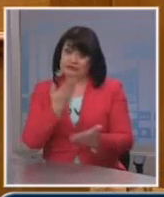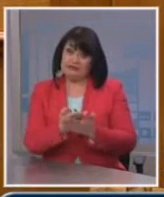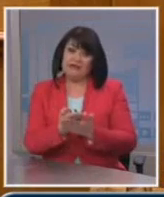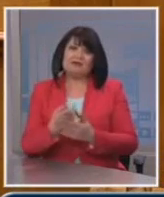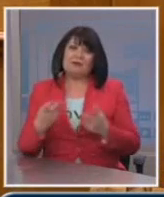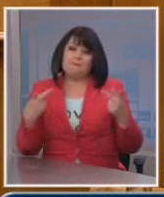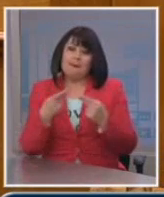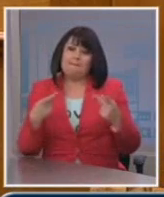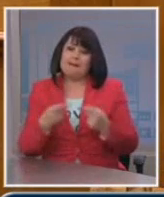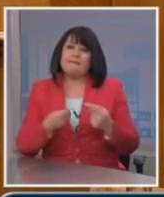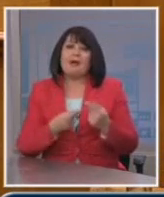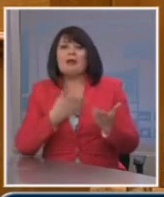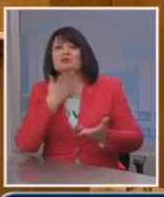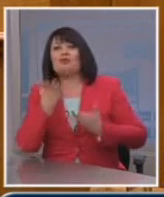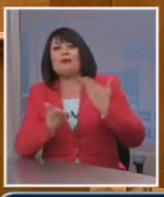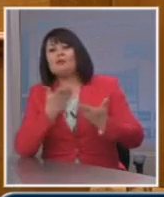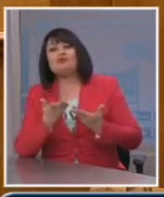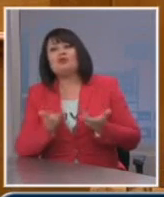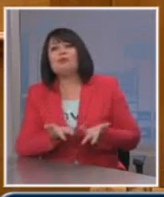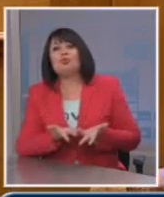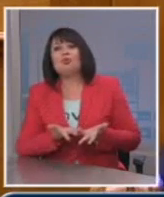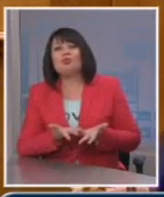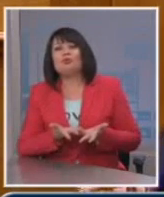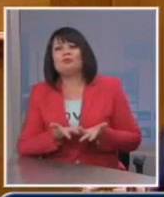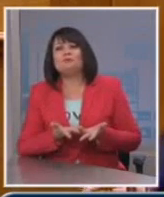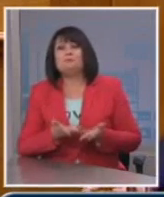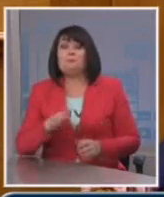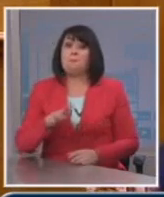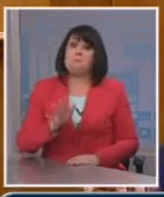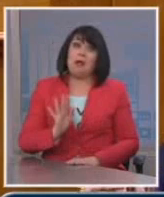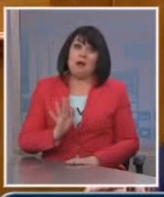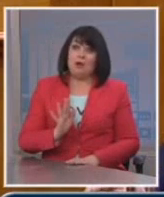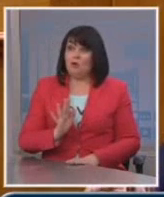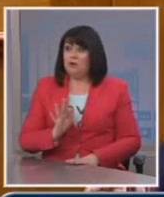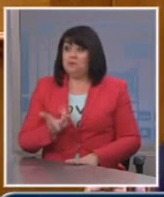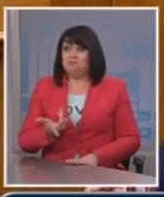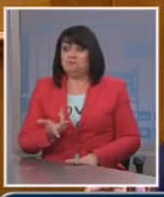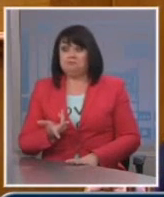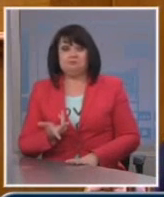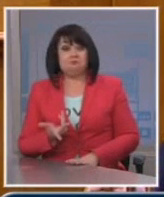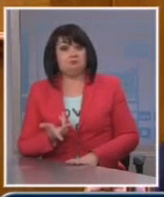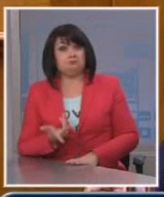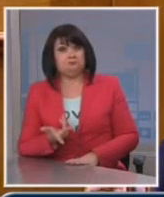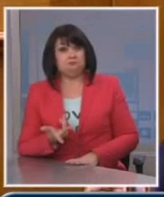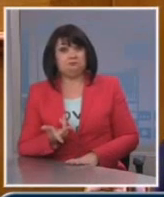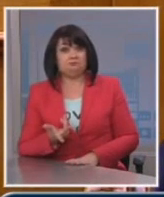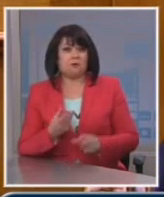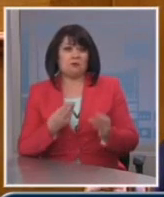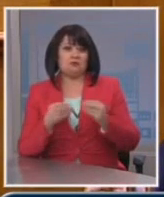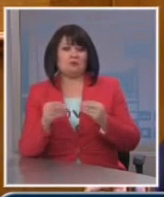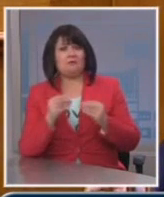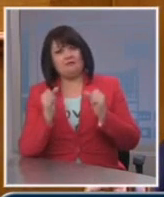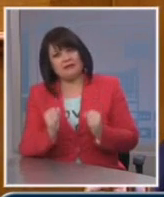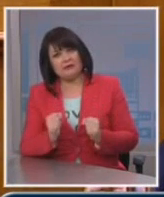περικοπές δαπανών. Προφανώς δεν φαντάζομαι ότι εννοείτε ανελαστικές δαπάνες.